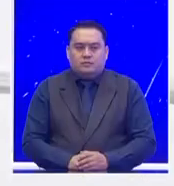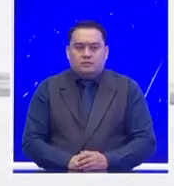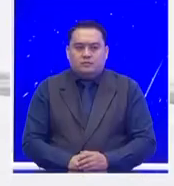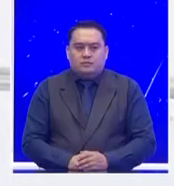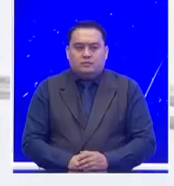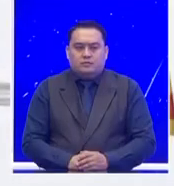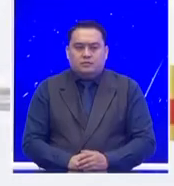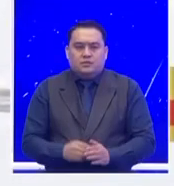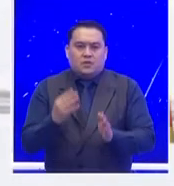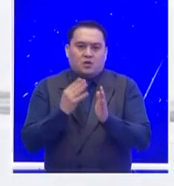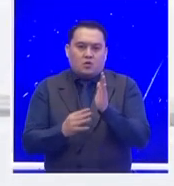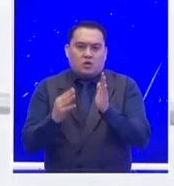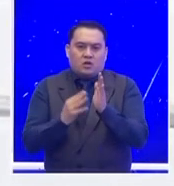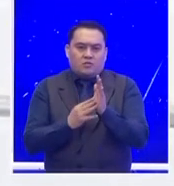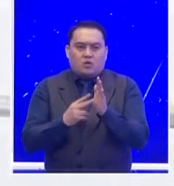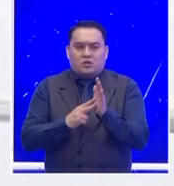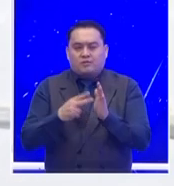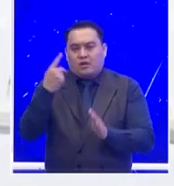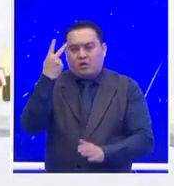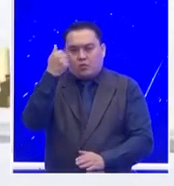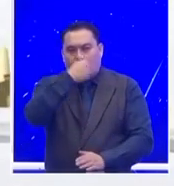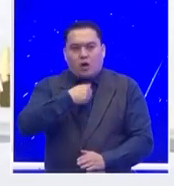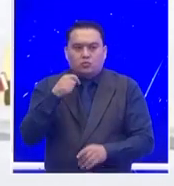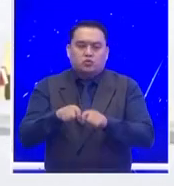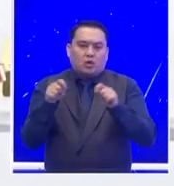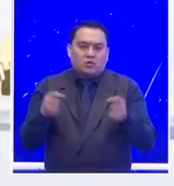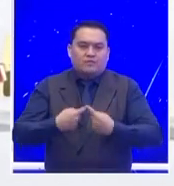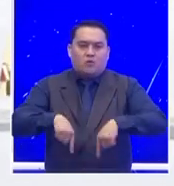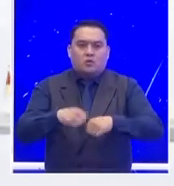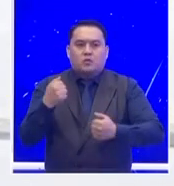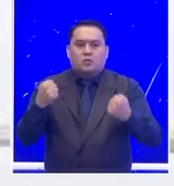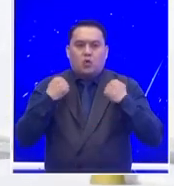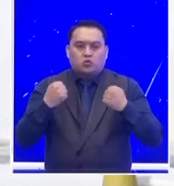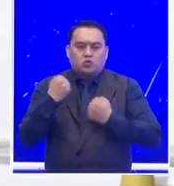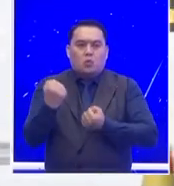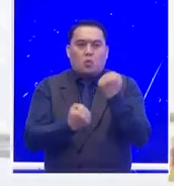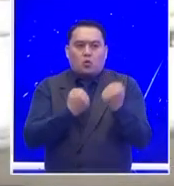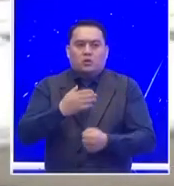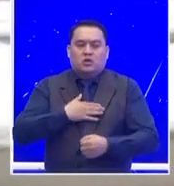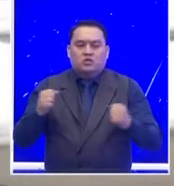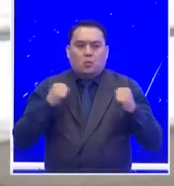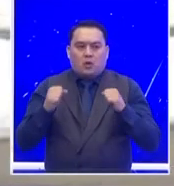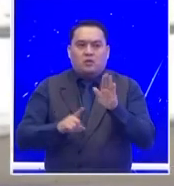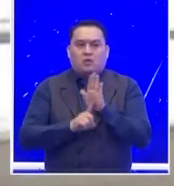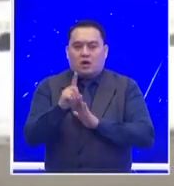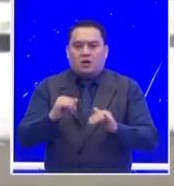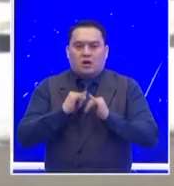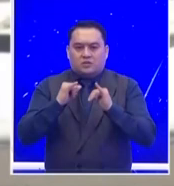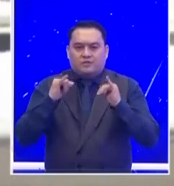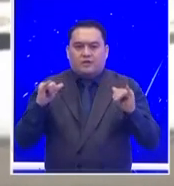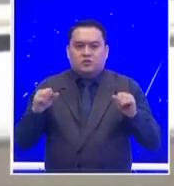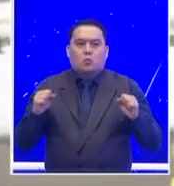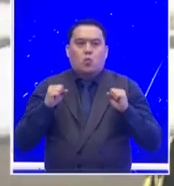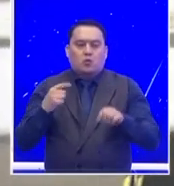В далеком 1992 году в Казахстане основали Федерацию автомотоспорта. Уже тогда наши спортсмены начинали развивать данный вид